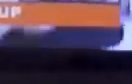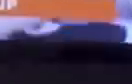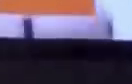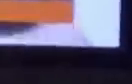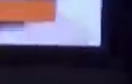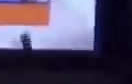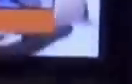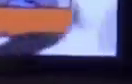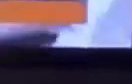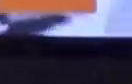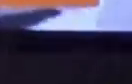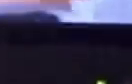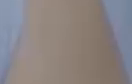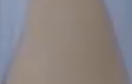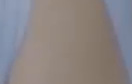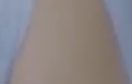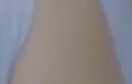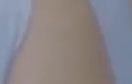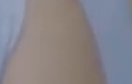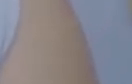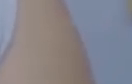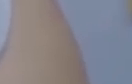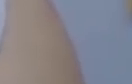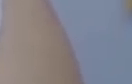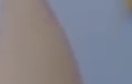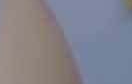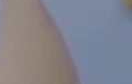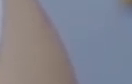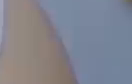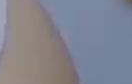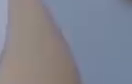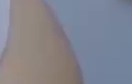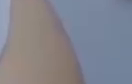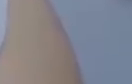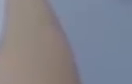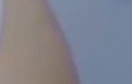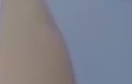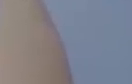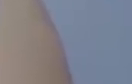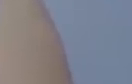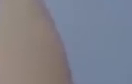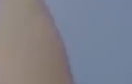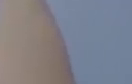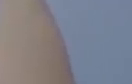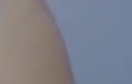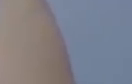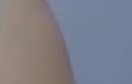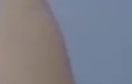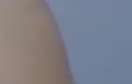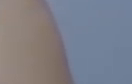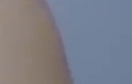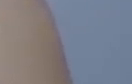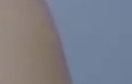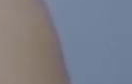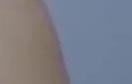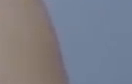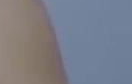Nakapwesto yung sniper na mga hindi kalaban. Lang namin trabaho to eh. Itong news, kumbaga, duty. Duty ko to.